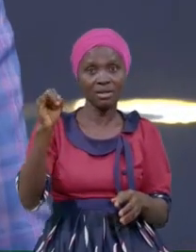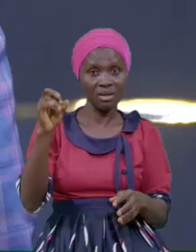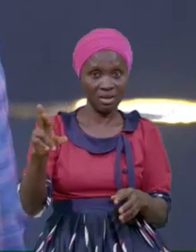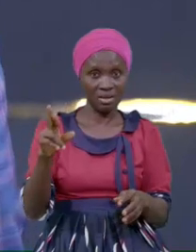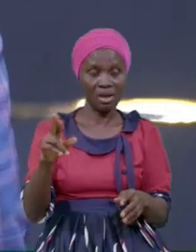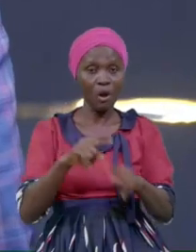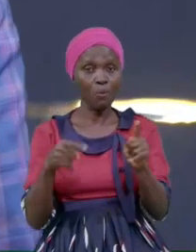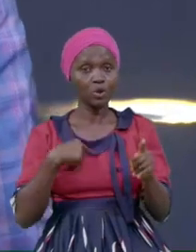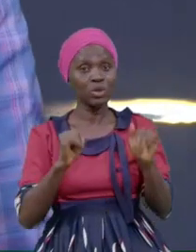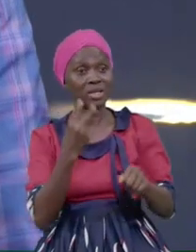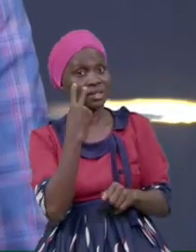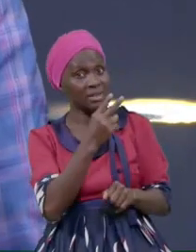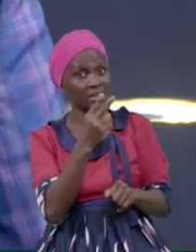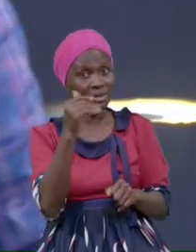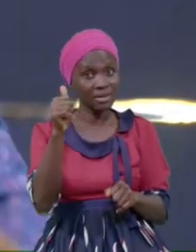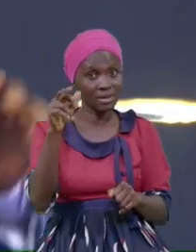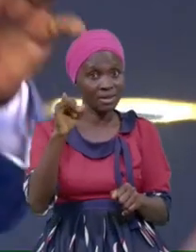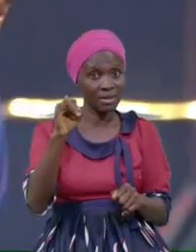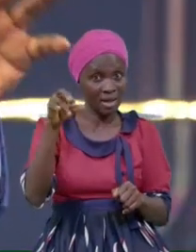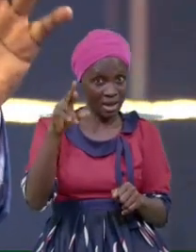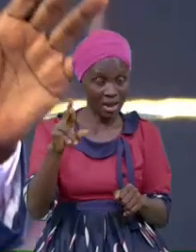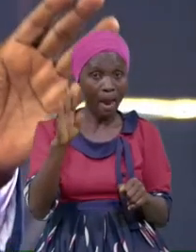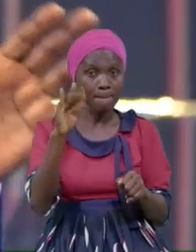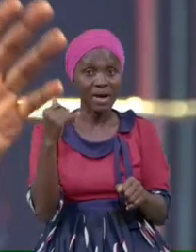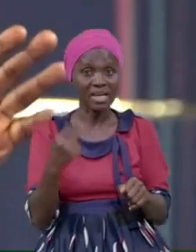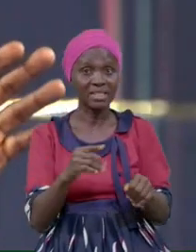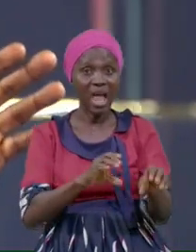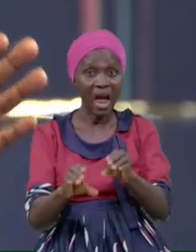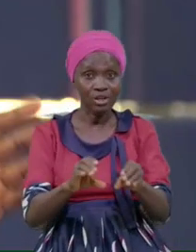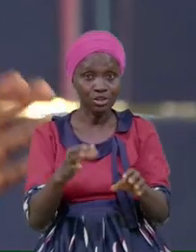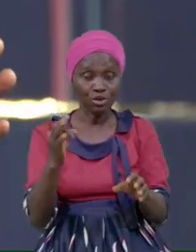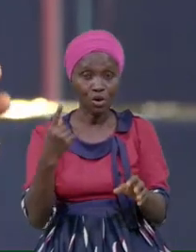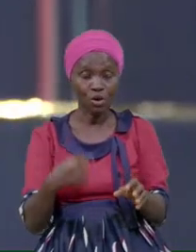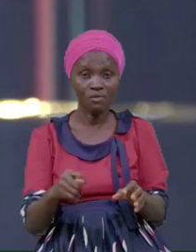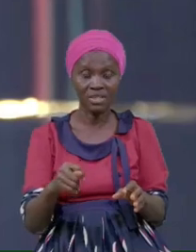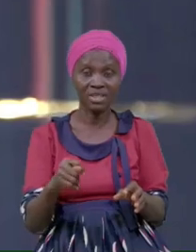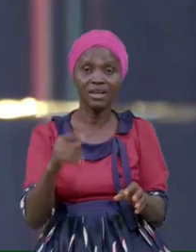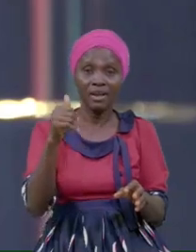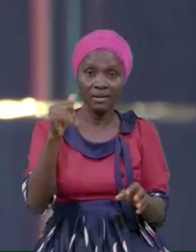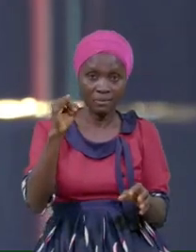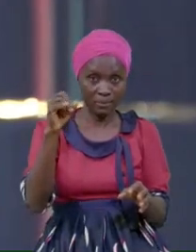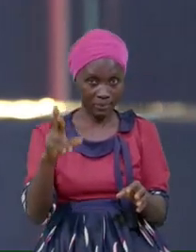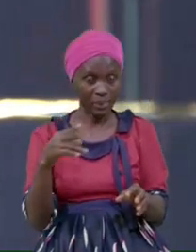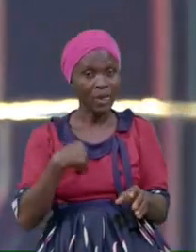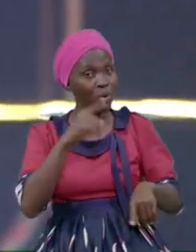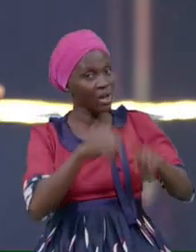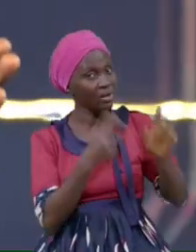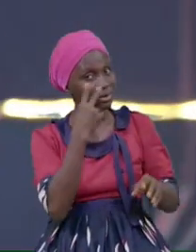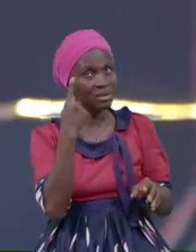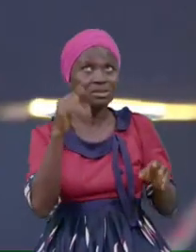Quand le vent souffle, on ne voit pas le vent, mais nous voyons le vent par l'action du